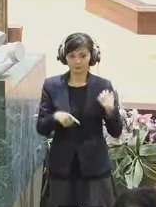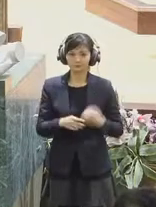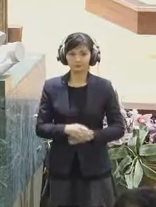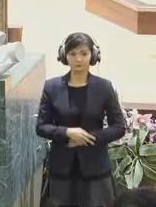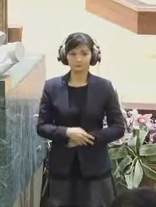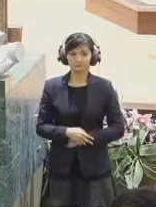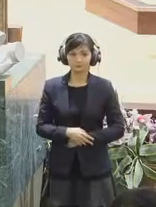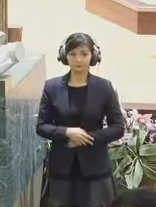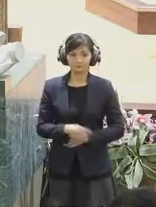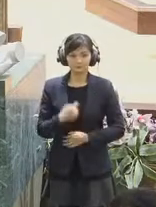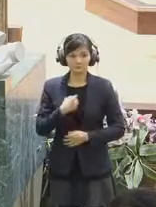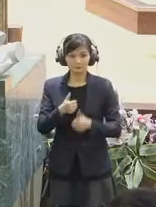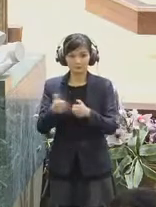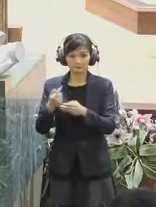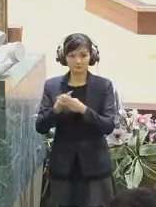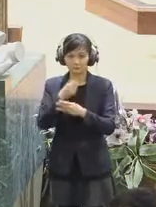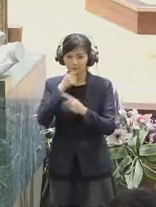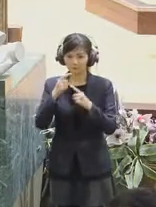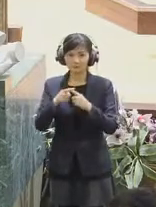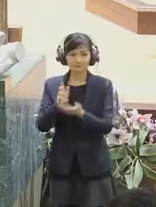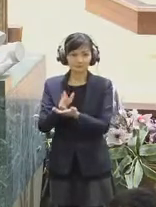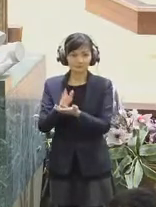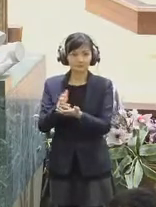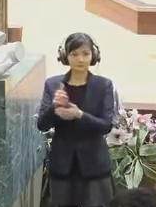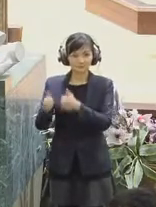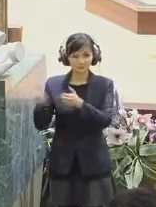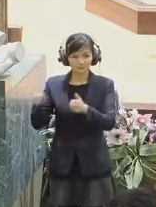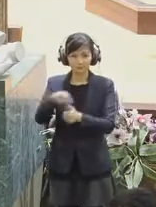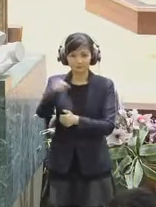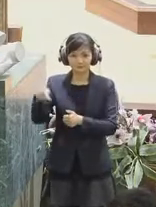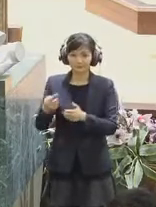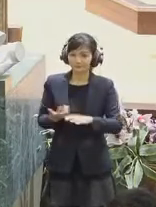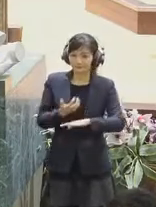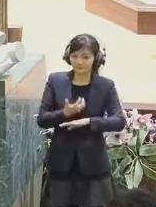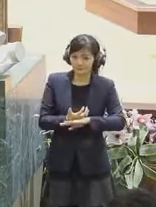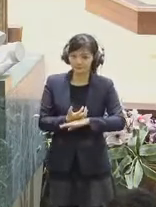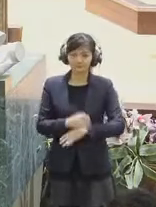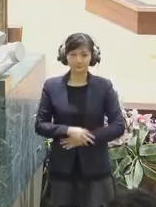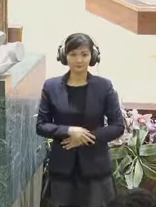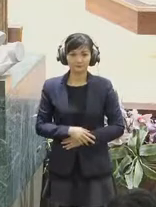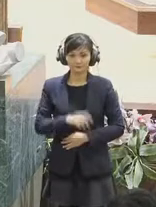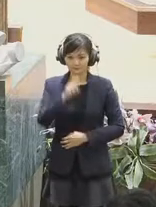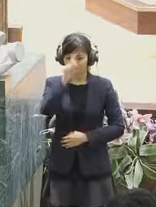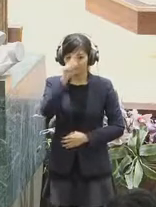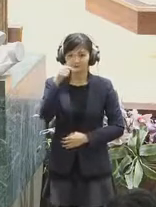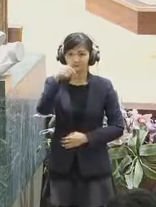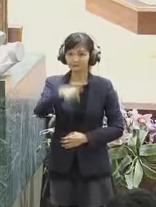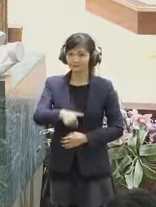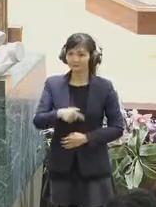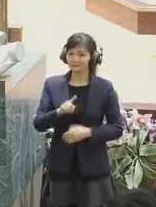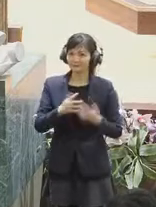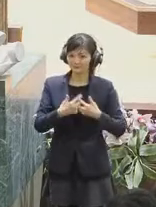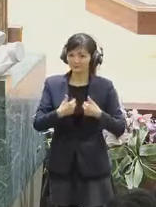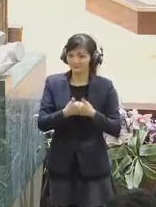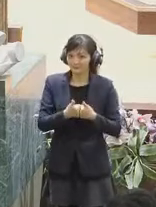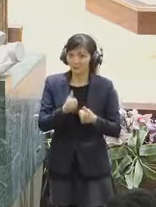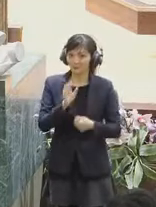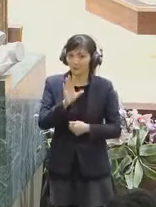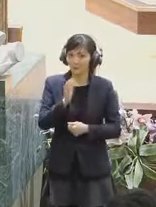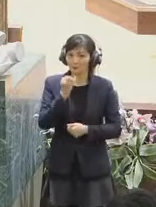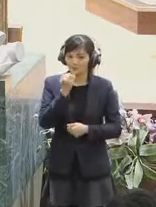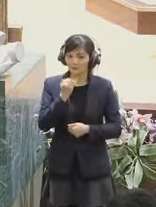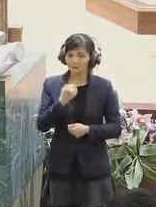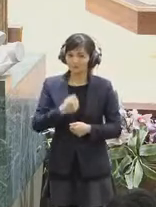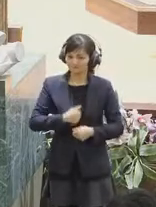unique. Hopefully, I will be able to join you in person at the next summit. Have a wonderful